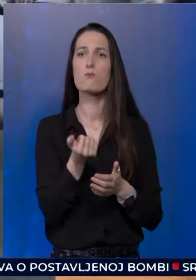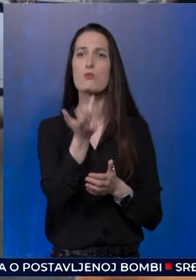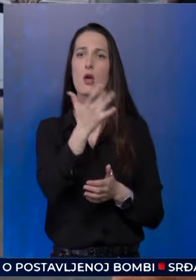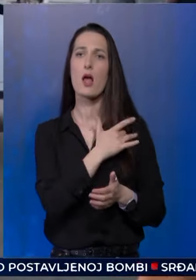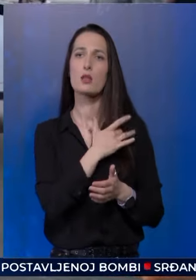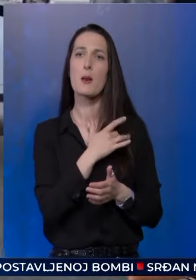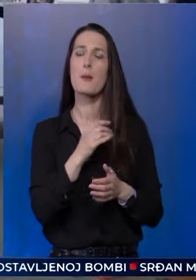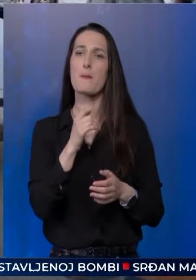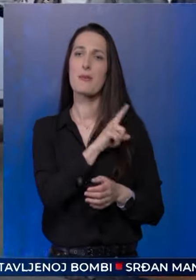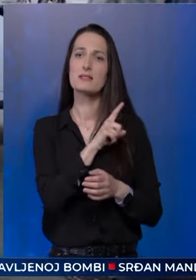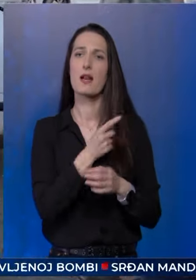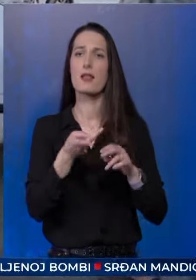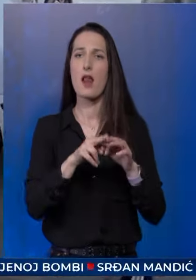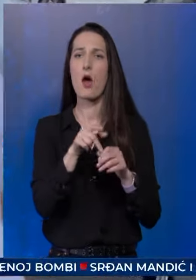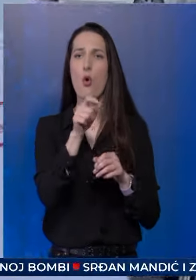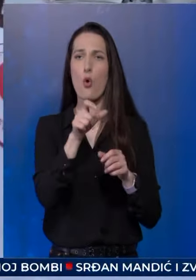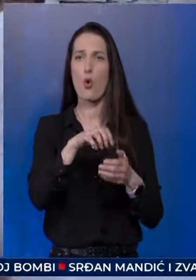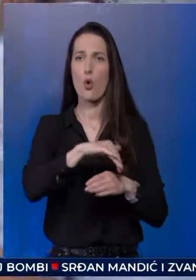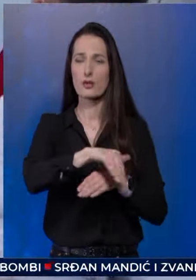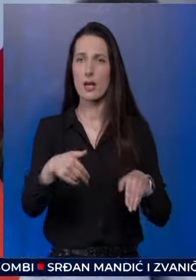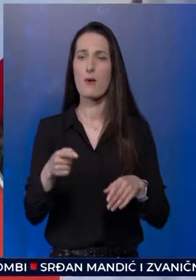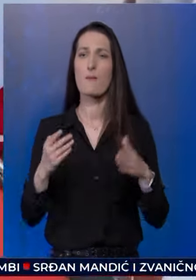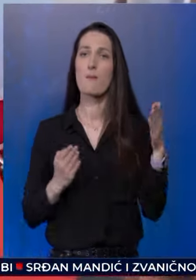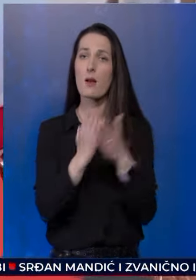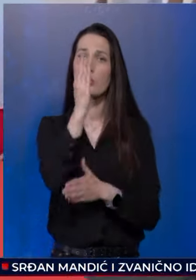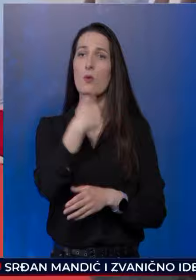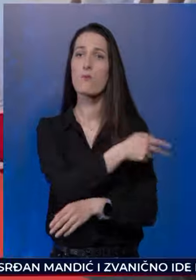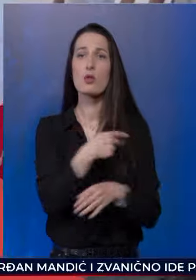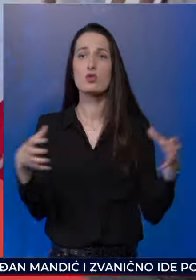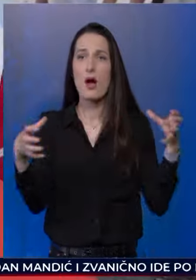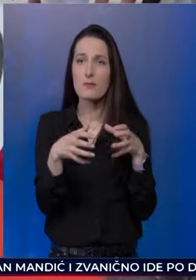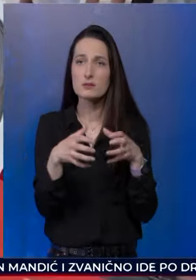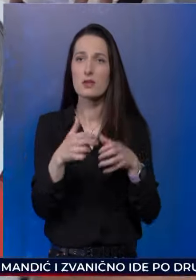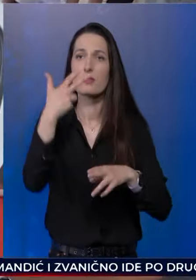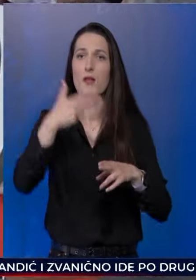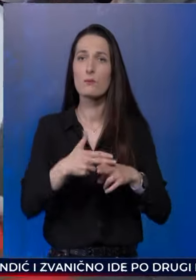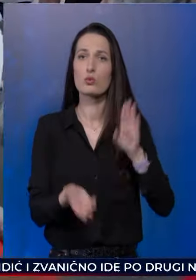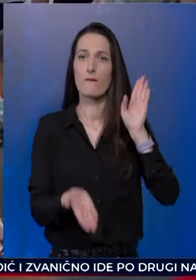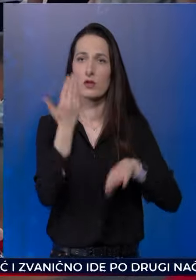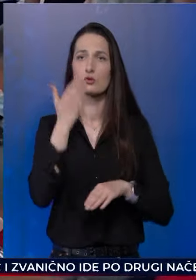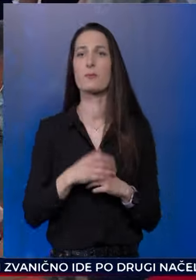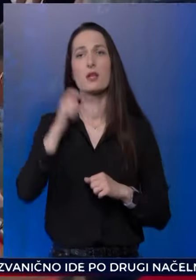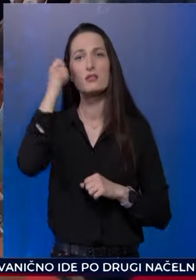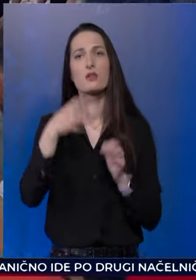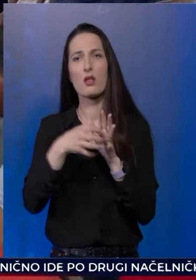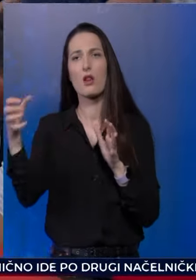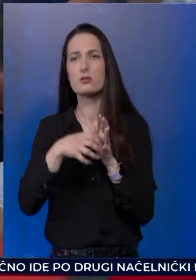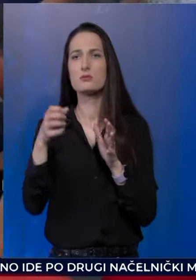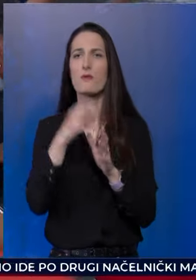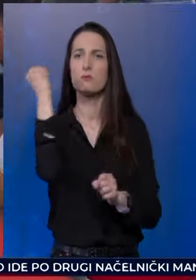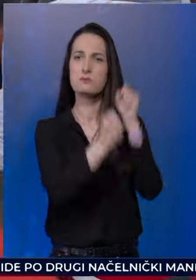pacijenata na odjelima premašuje bolnički kapacitet više od tri puta. Izrael nastavlja brutalnu ofanzivu na pojas